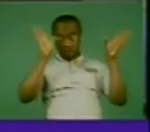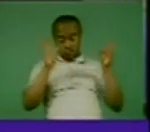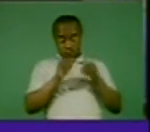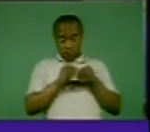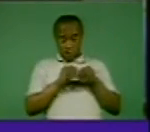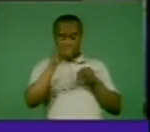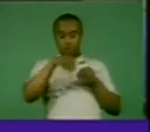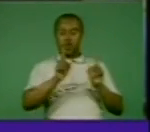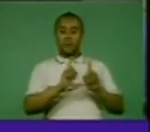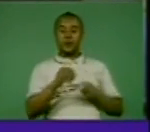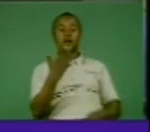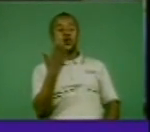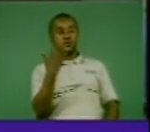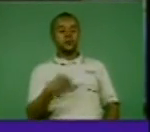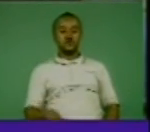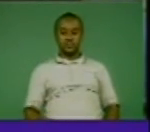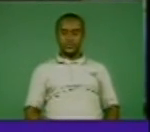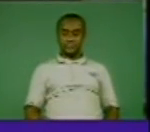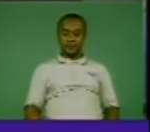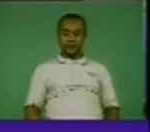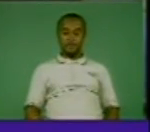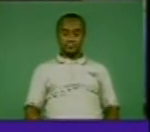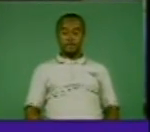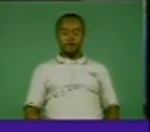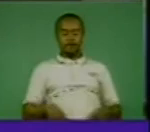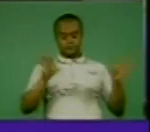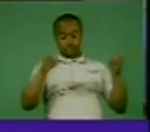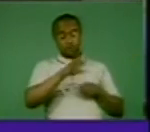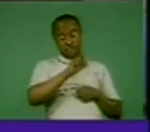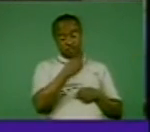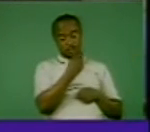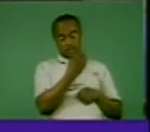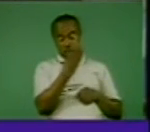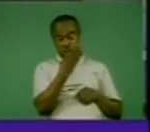5 kila ibara. Jumla ya kura za ndio ni kura 148.